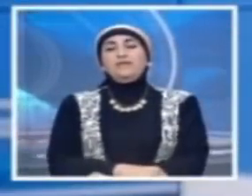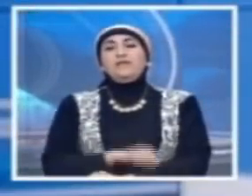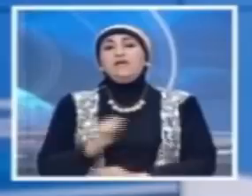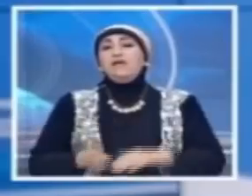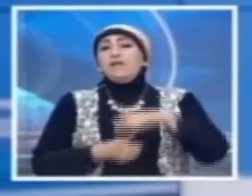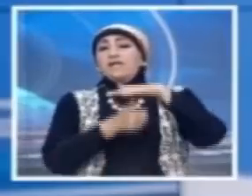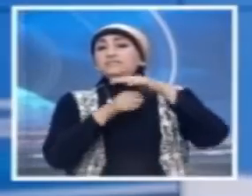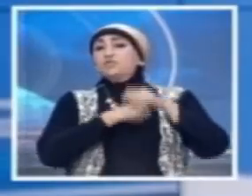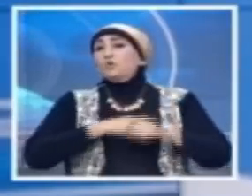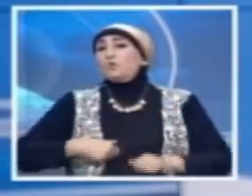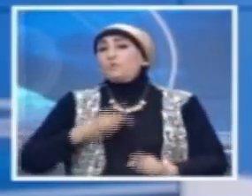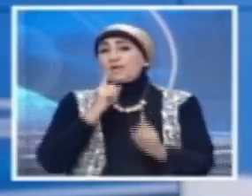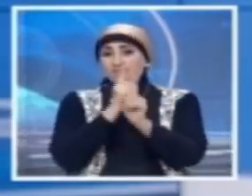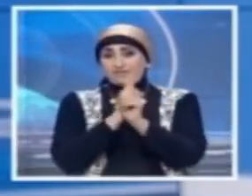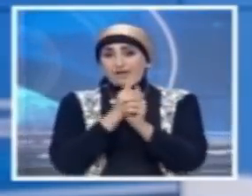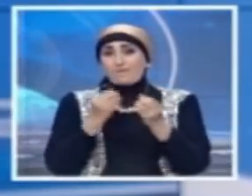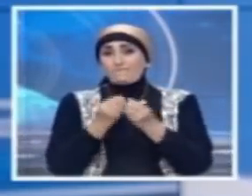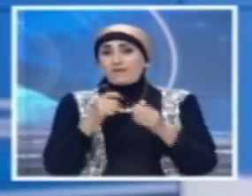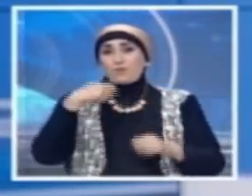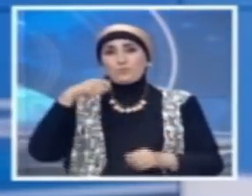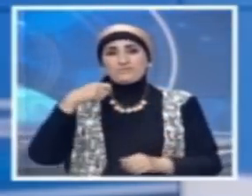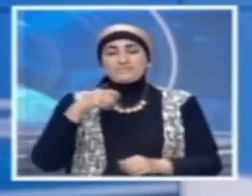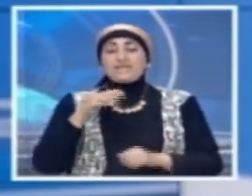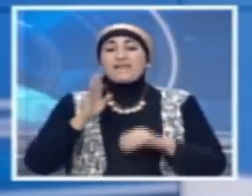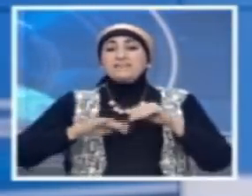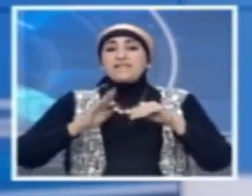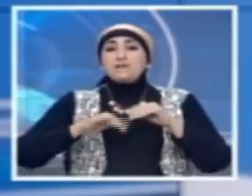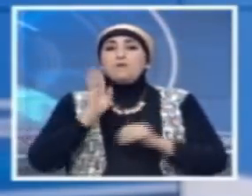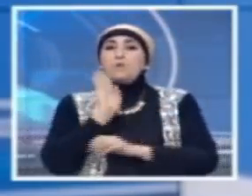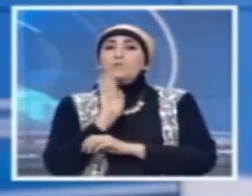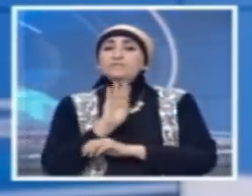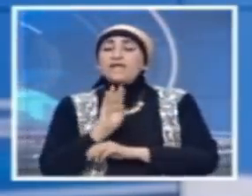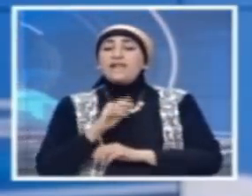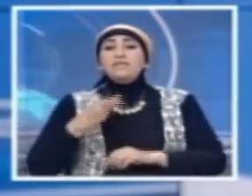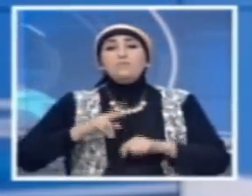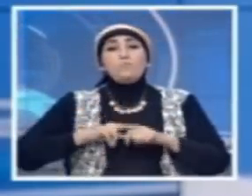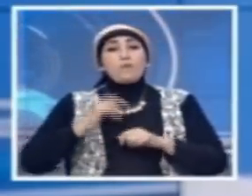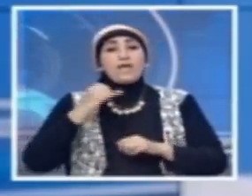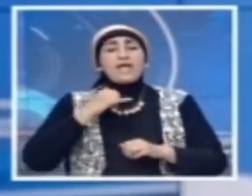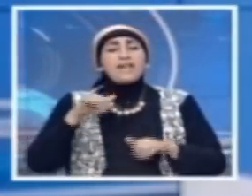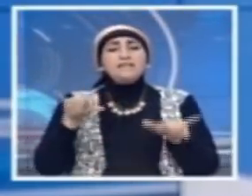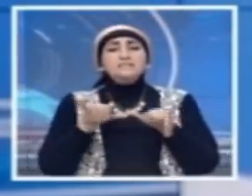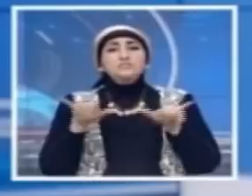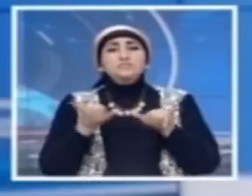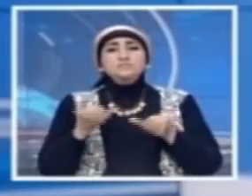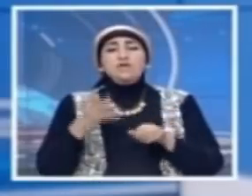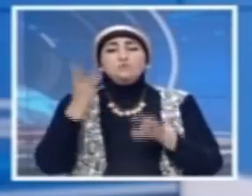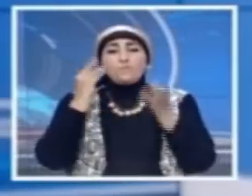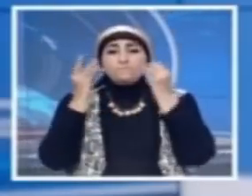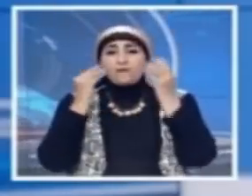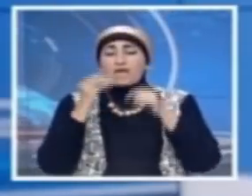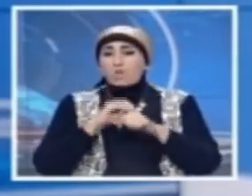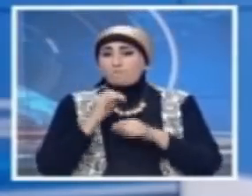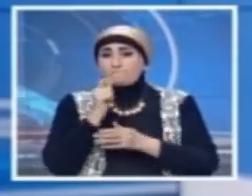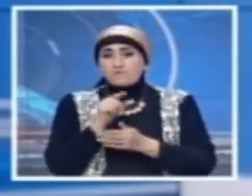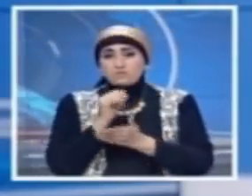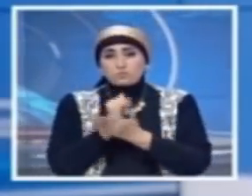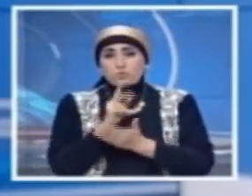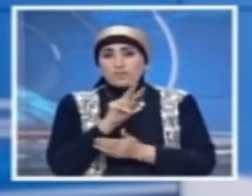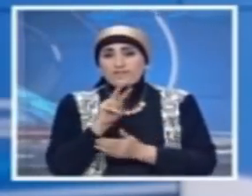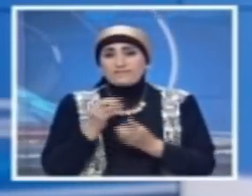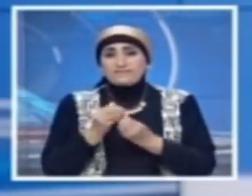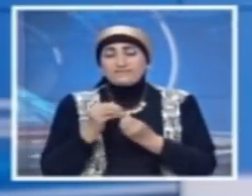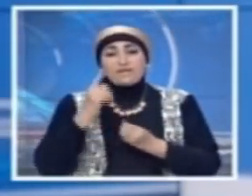رئيس الوزراء التقى كذلك وزيري التربية والتعليم والتعليم الفني والاتصالات وتكنولوجيا المعلومات ومسؤولي